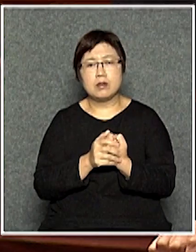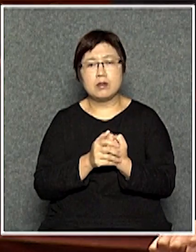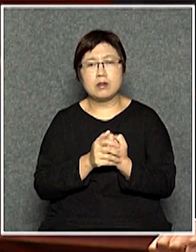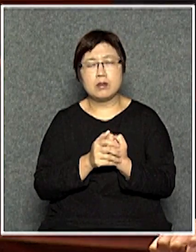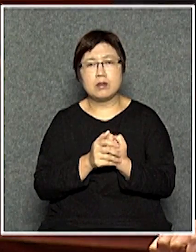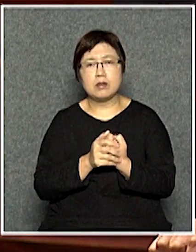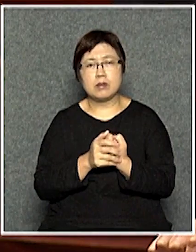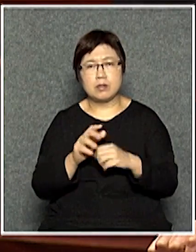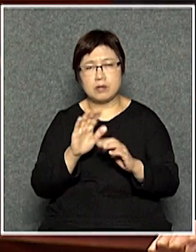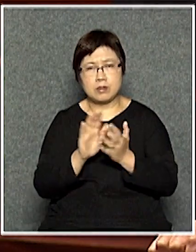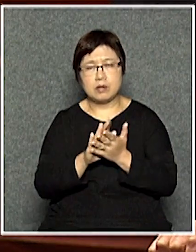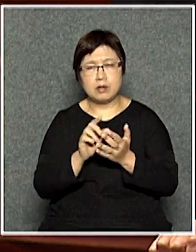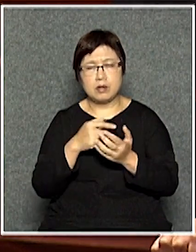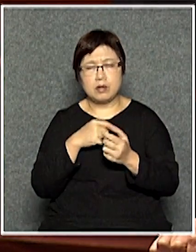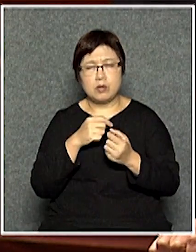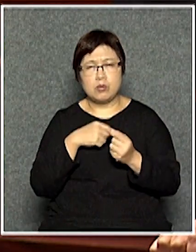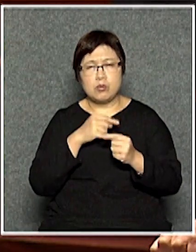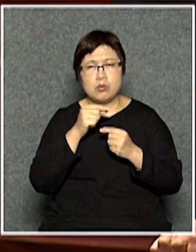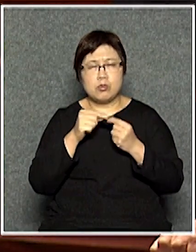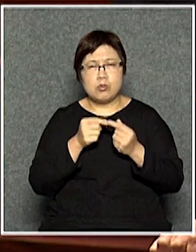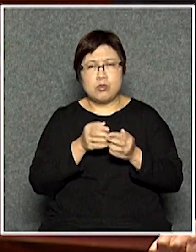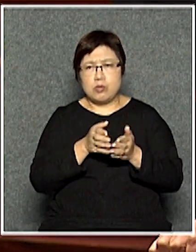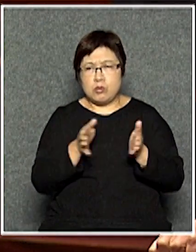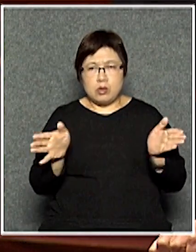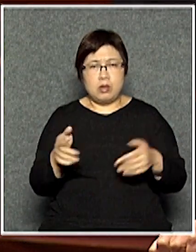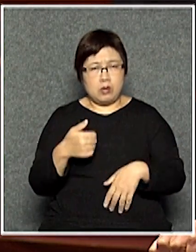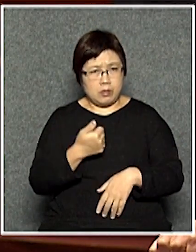將這些東西無限擴大有好處嗎？